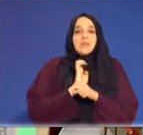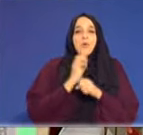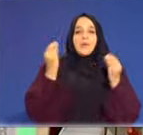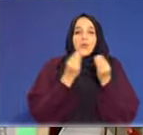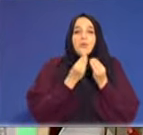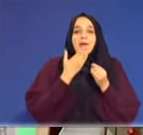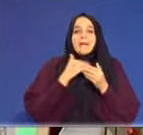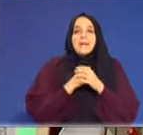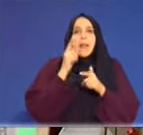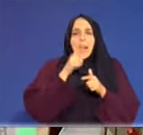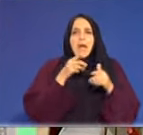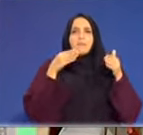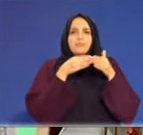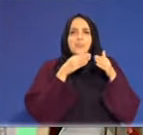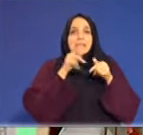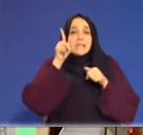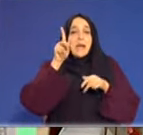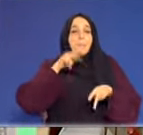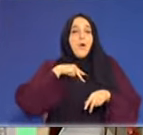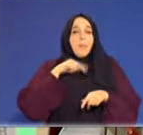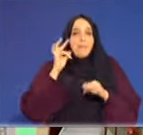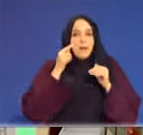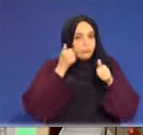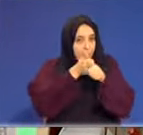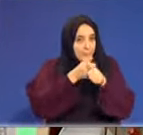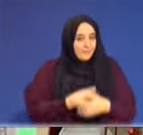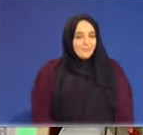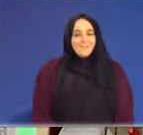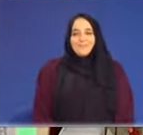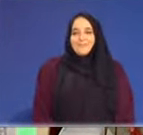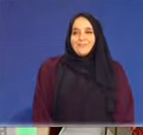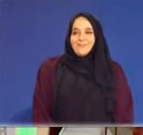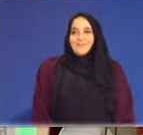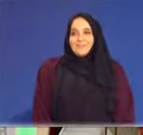يرافقنا ركن هذه قضيتي، تابعوا معنا.